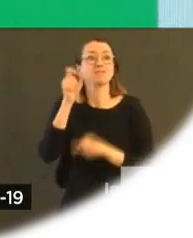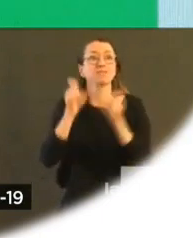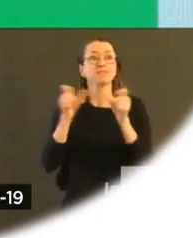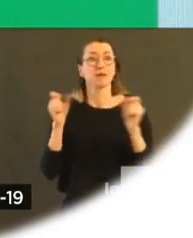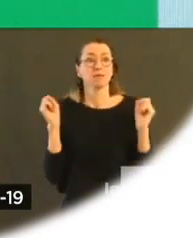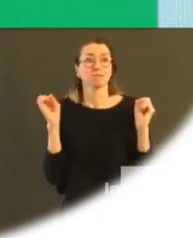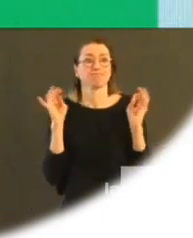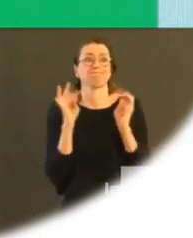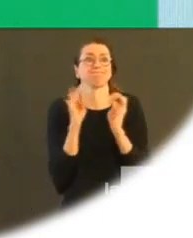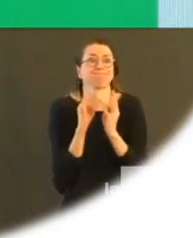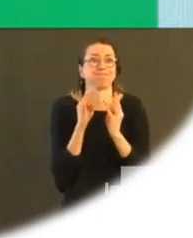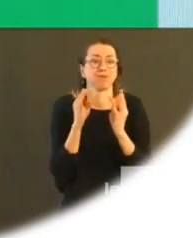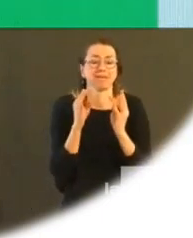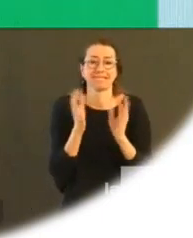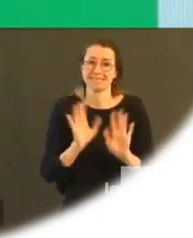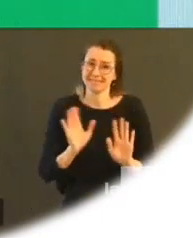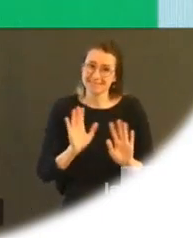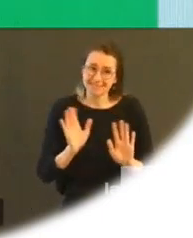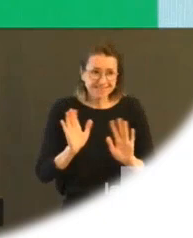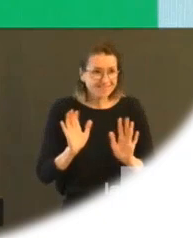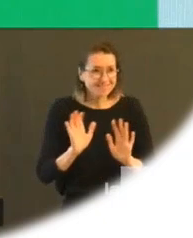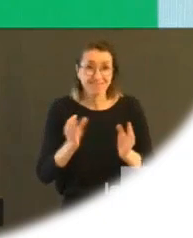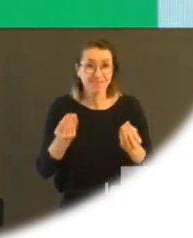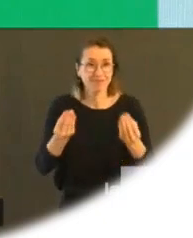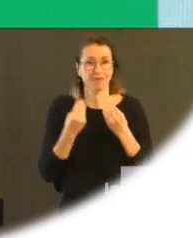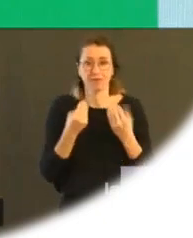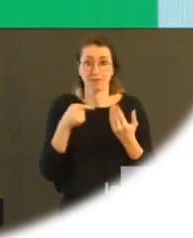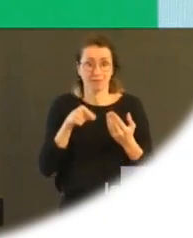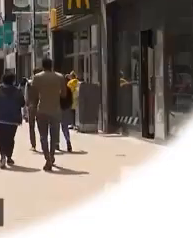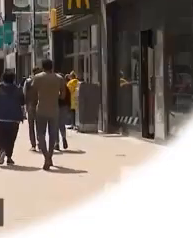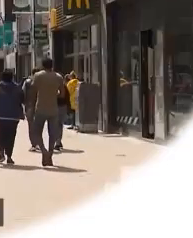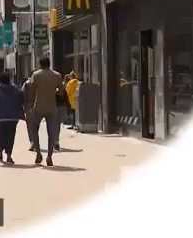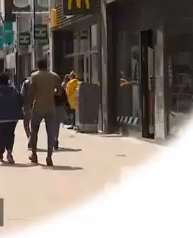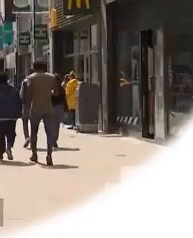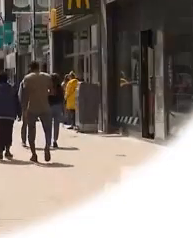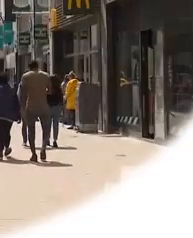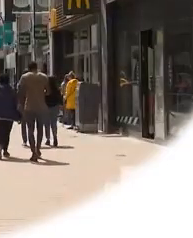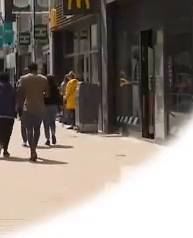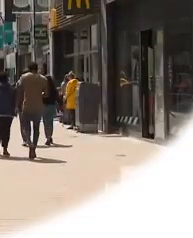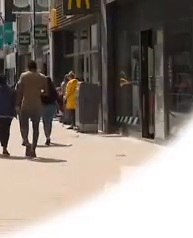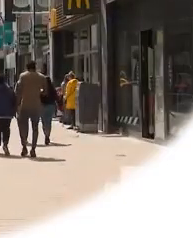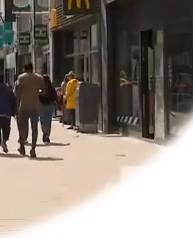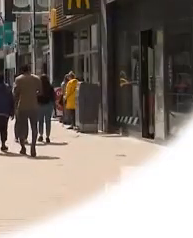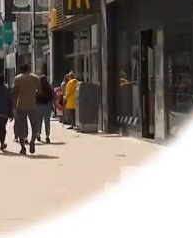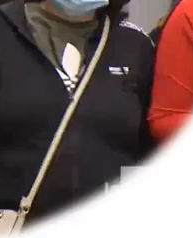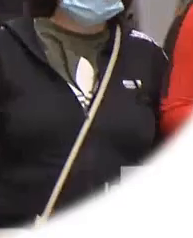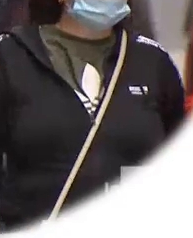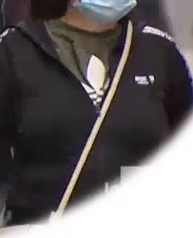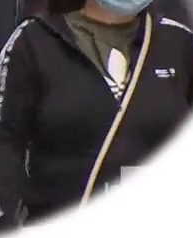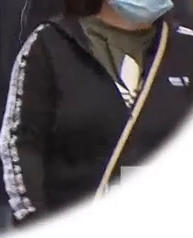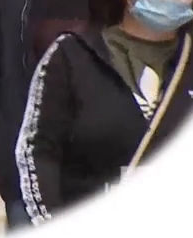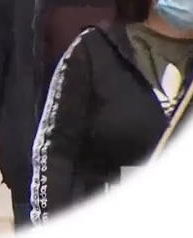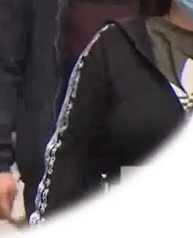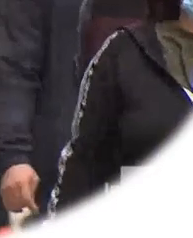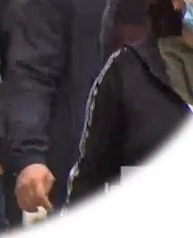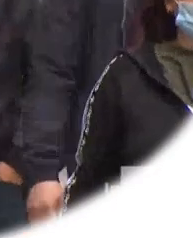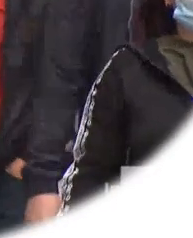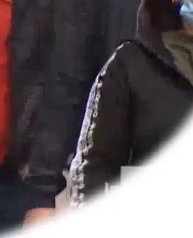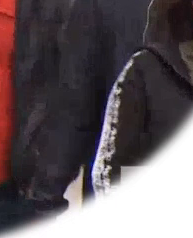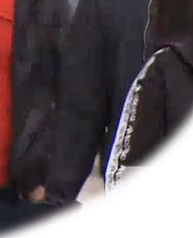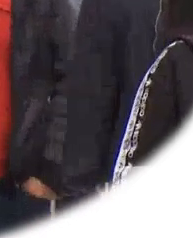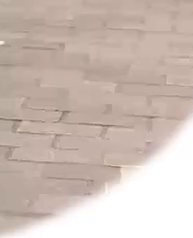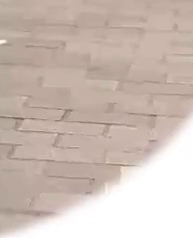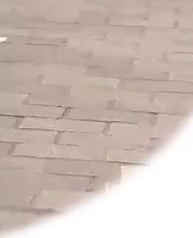ainsi une transmission plus facile du virus d'une personne à l'autre. Pour le reste, le message est toujours le même,